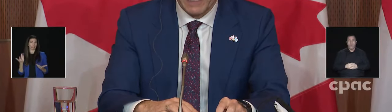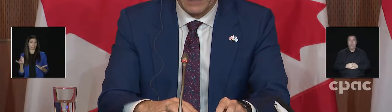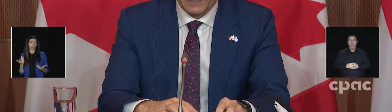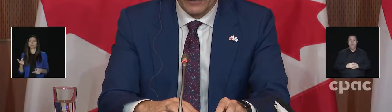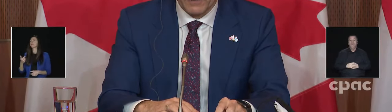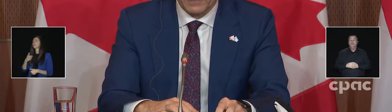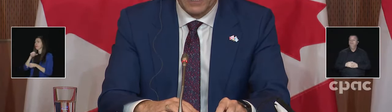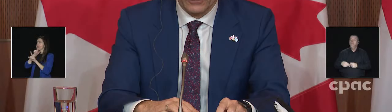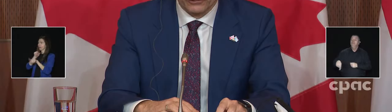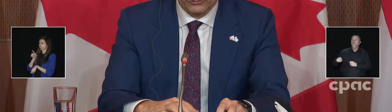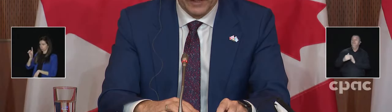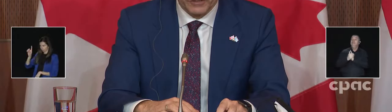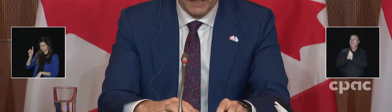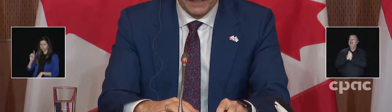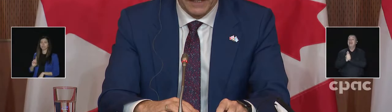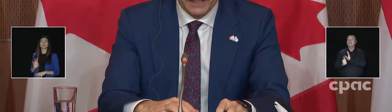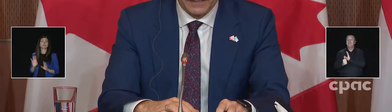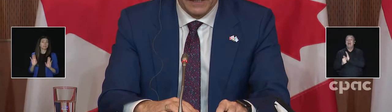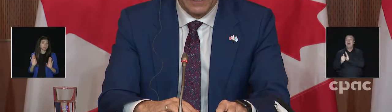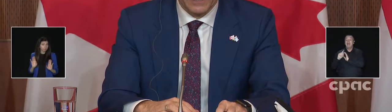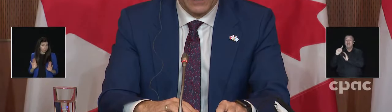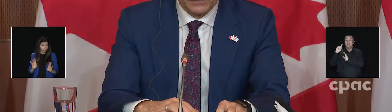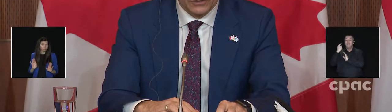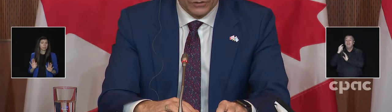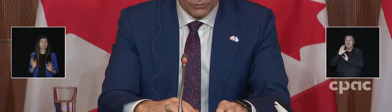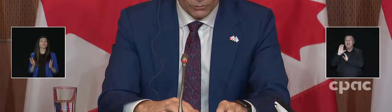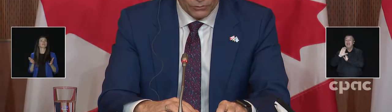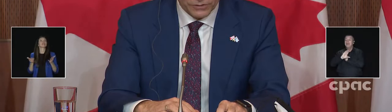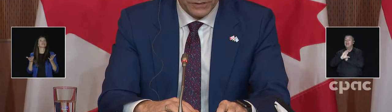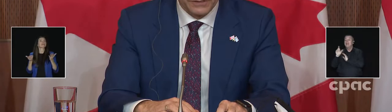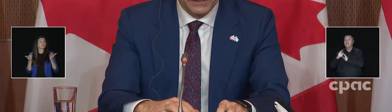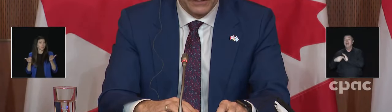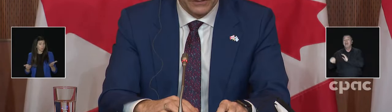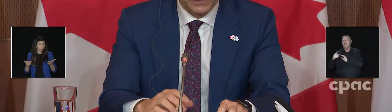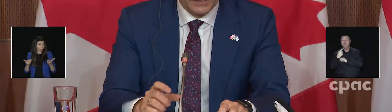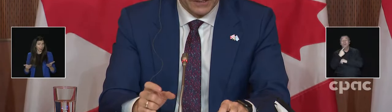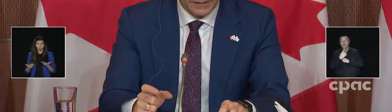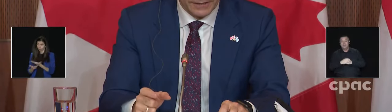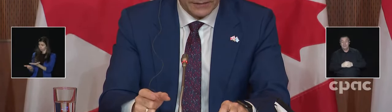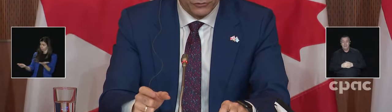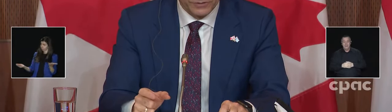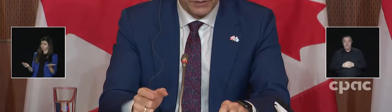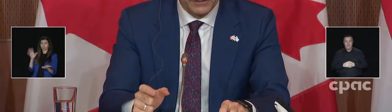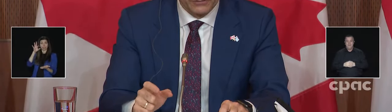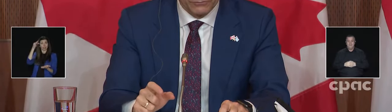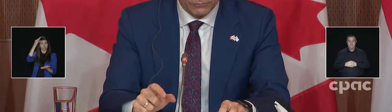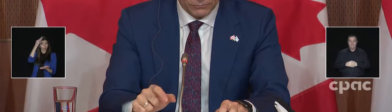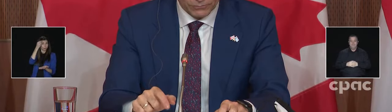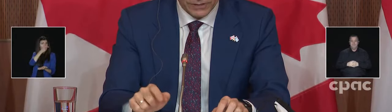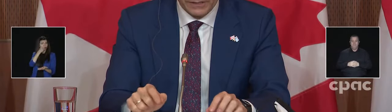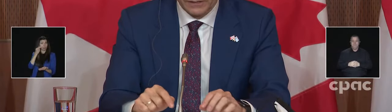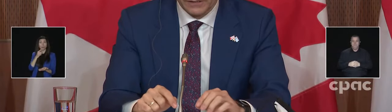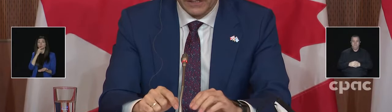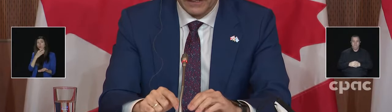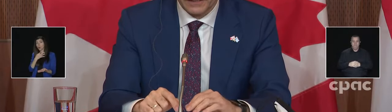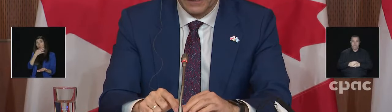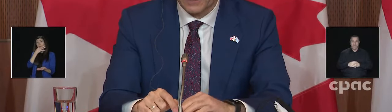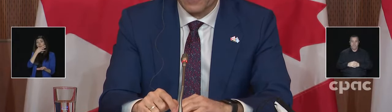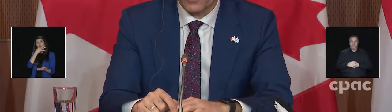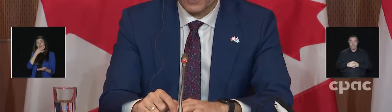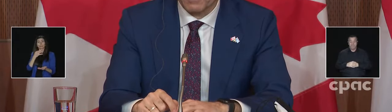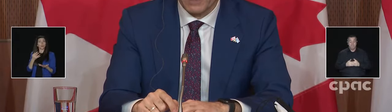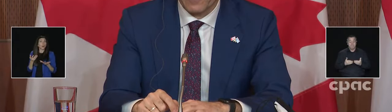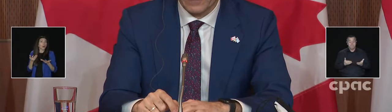les experts réglementaires du gouvernement canadien ont dit, c'est que la soumission telle qu'elle a